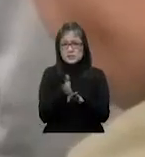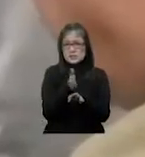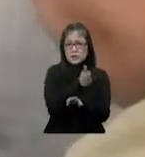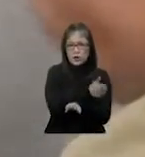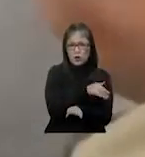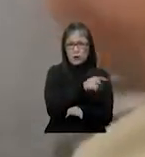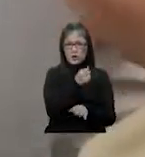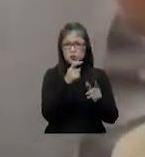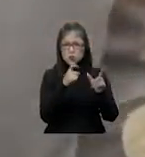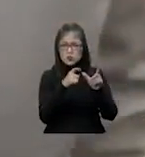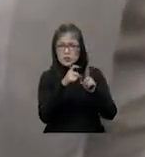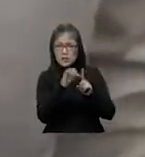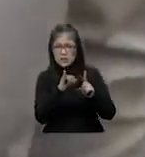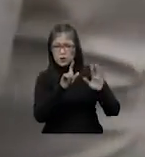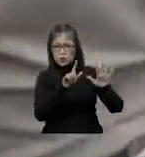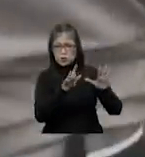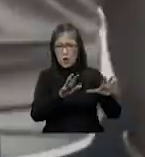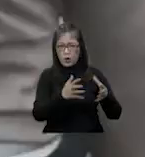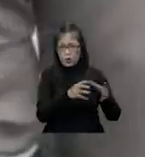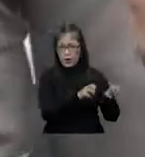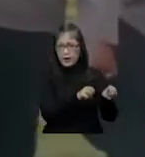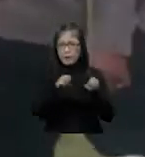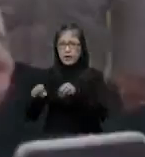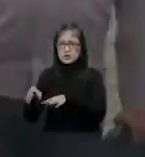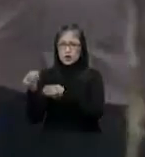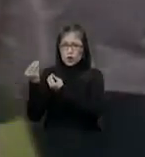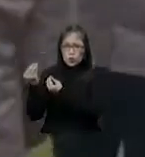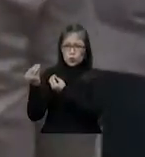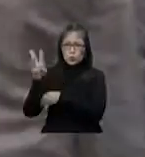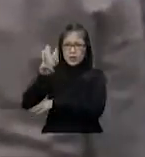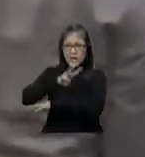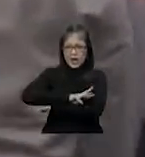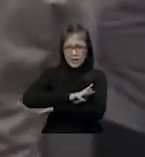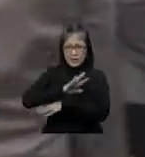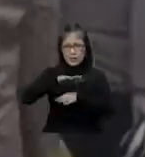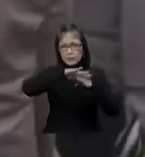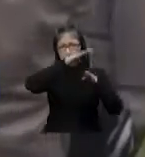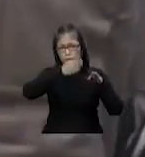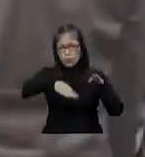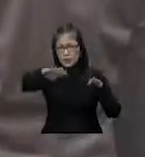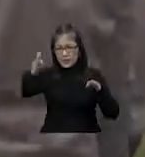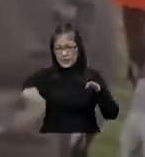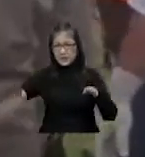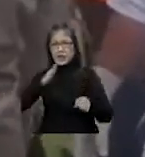Rusdi bersama 7 anggotanya dievakuasi setelah 3 hari terjebak di hutan perbukitan Desa Tamiai, Kabupaten Kerinci,